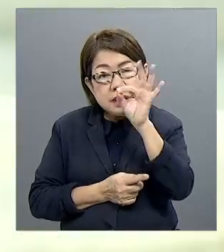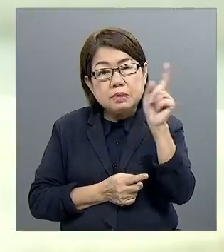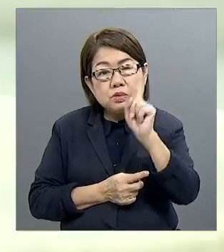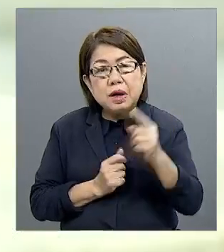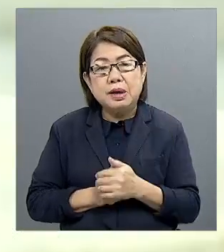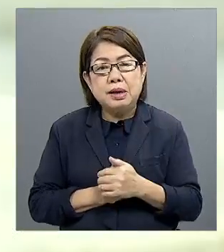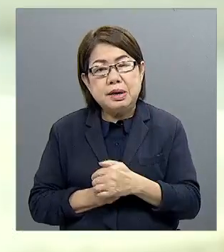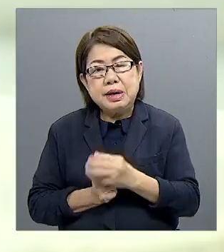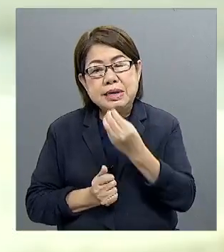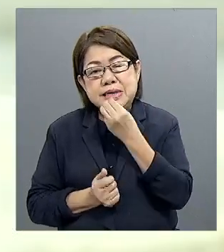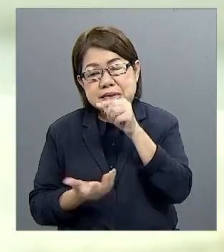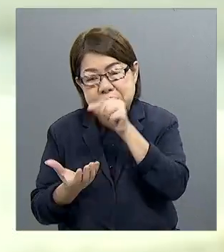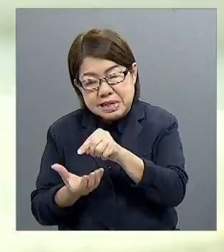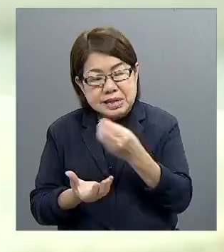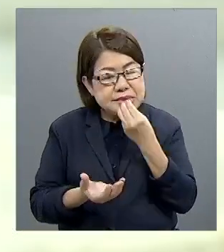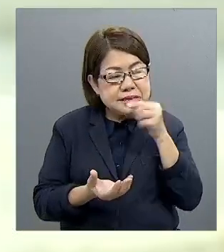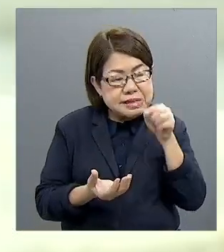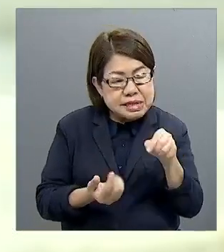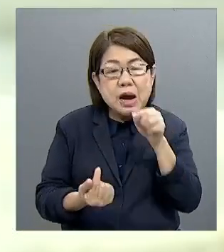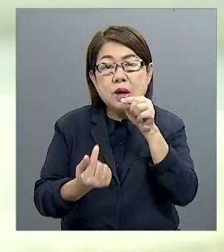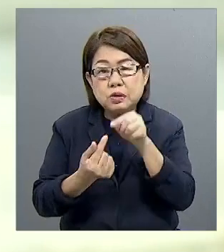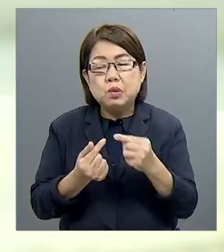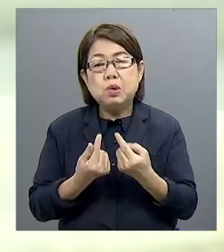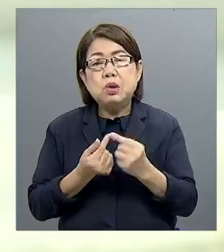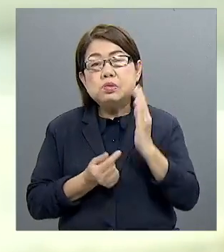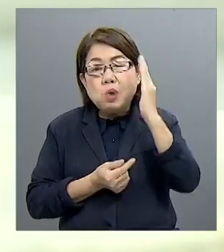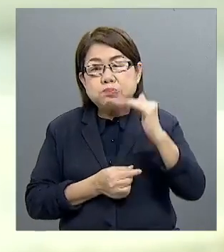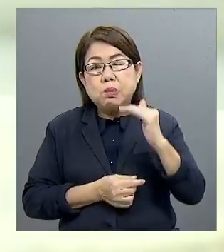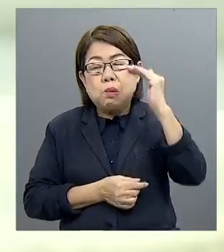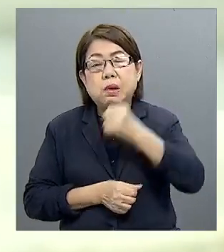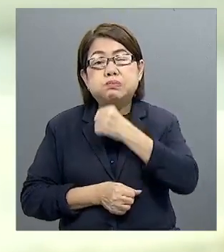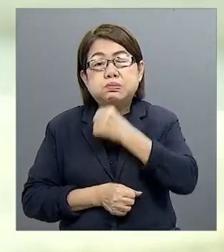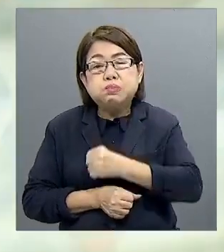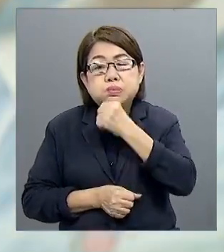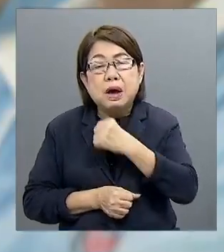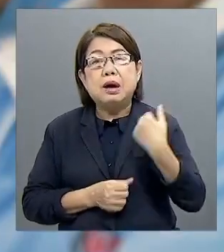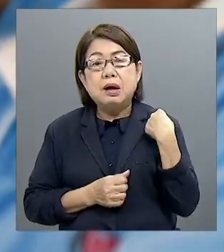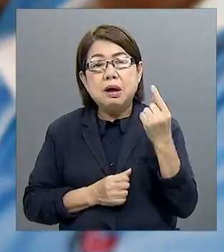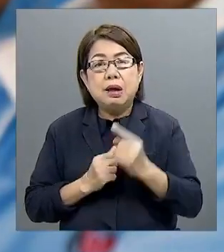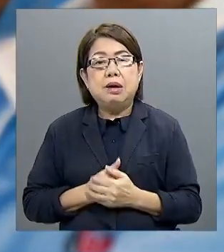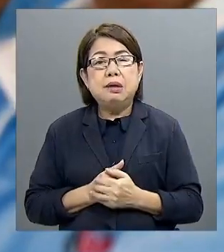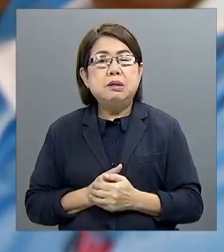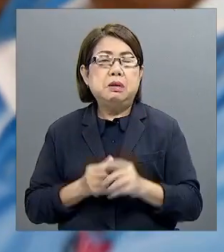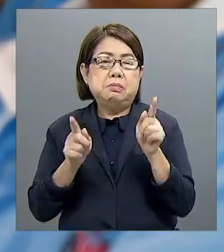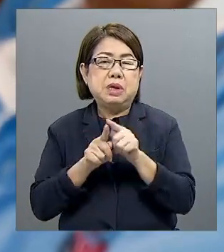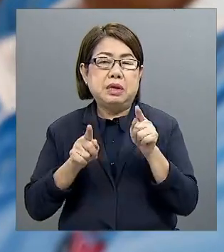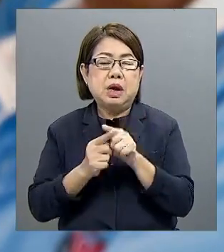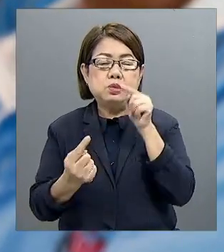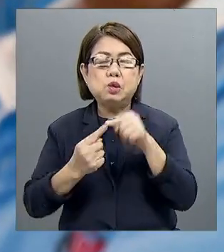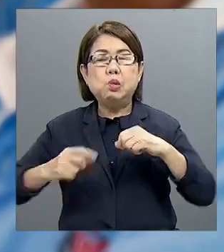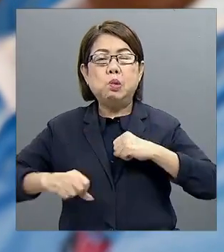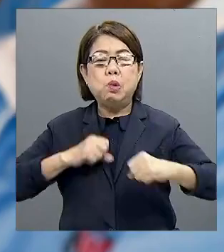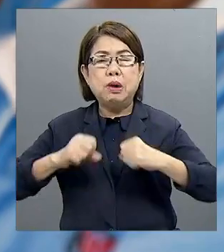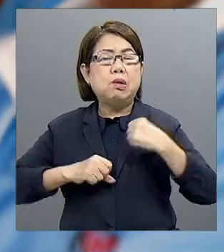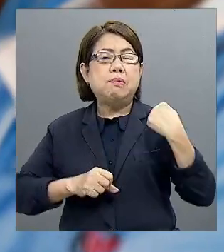ากขึ้นการเข้าสู่ผู้สูงวัยเนี่ยคนเรามีโอกาสในชีวิตหนึ่งได้กี่ครั้งฮะครั้งเดียวเหมือนกับความหนุ่มสาวเลยนะคนเรามีโอกาสหนุ่มสาวได้ครั้งเดียวถูกไหม